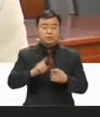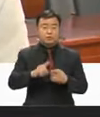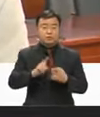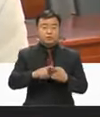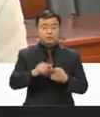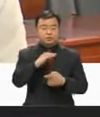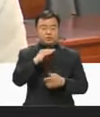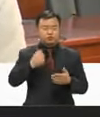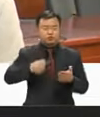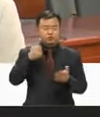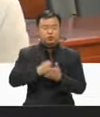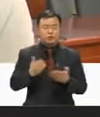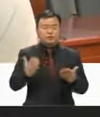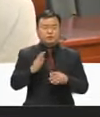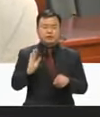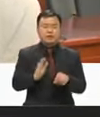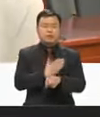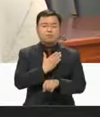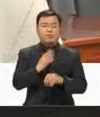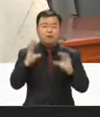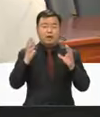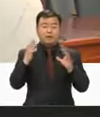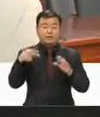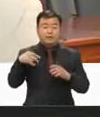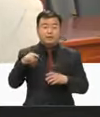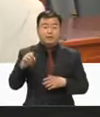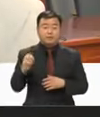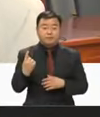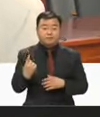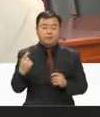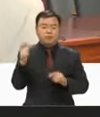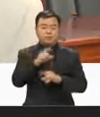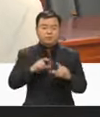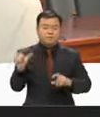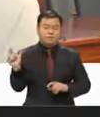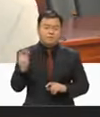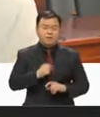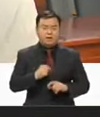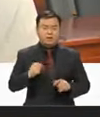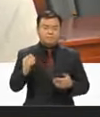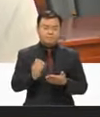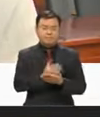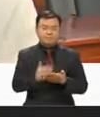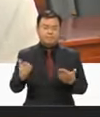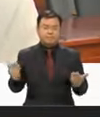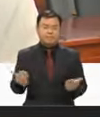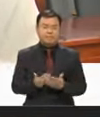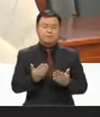children is quite wrong. Because in children, the cells are replicating much faster